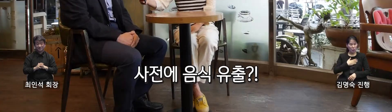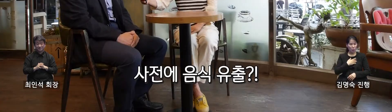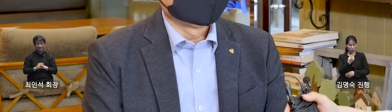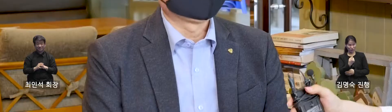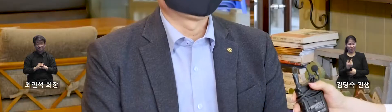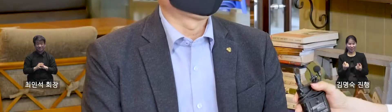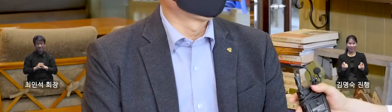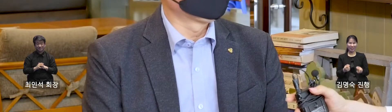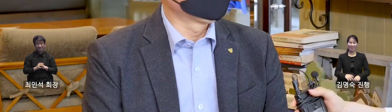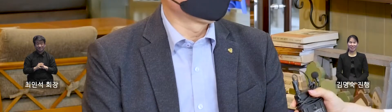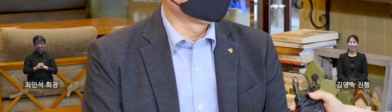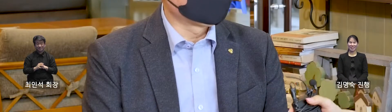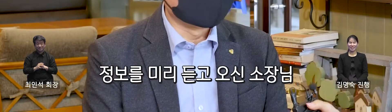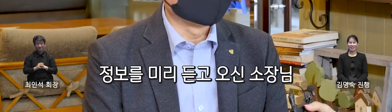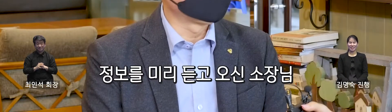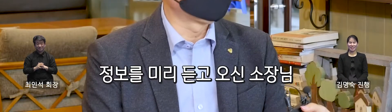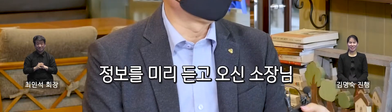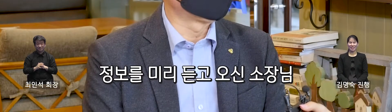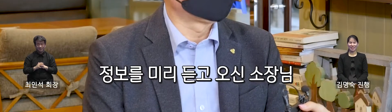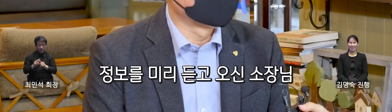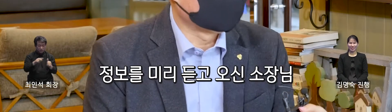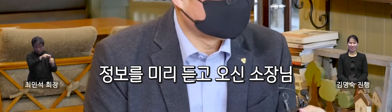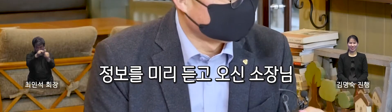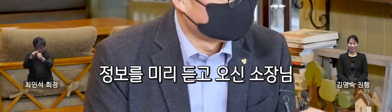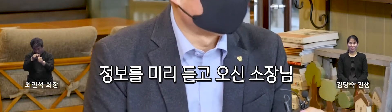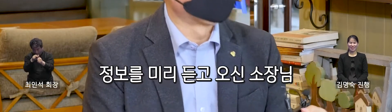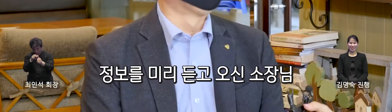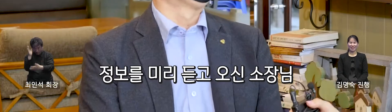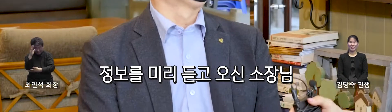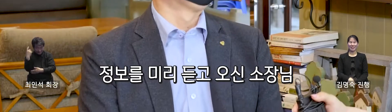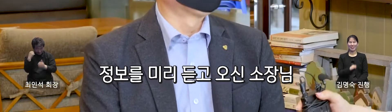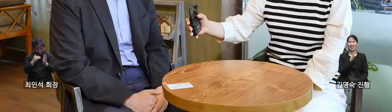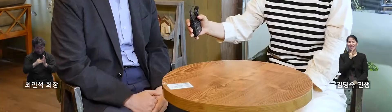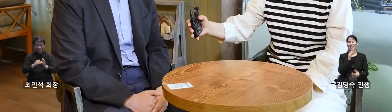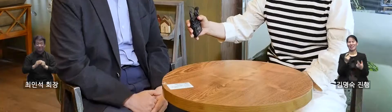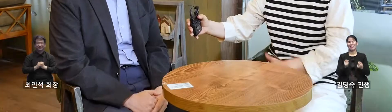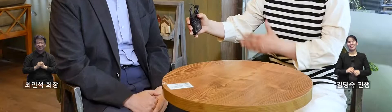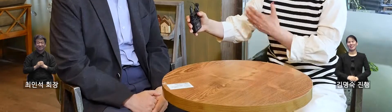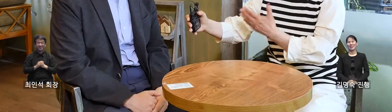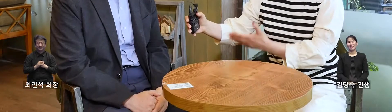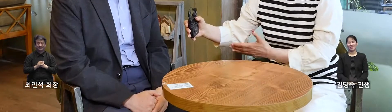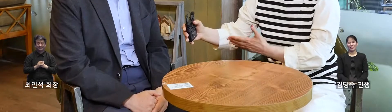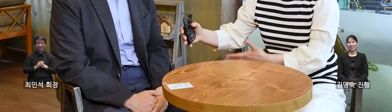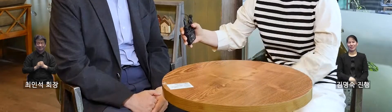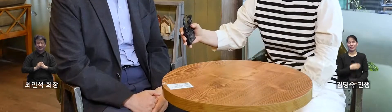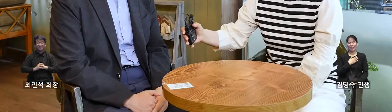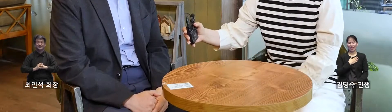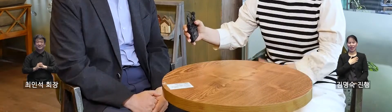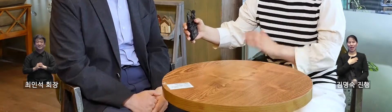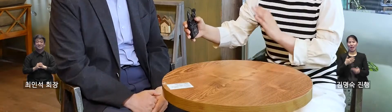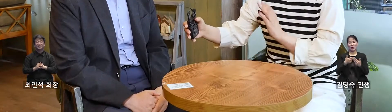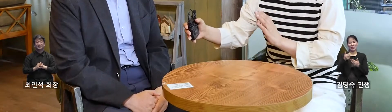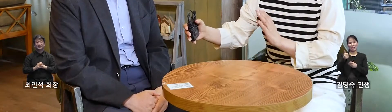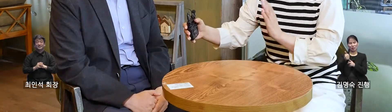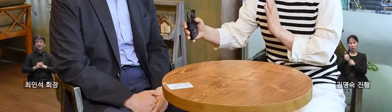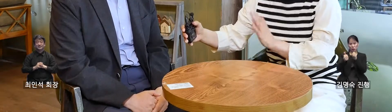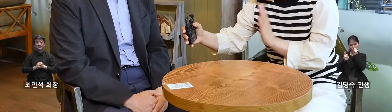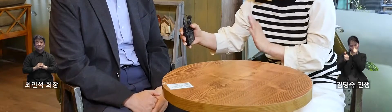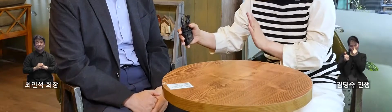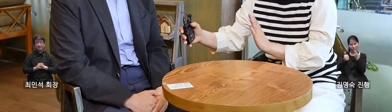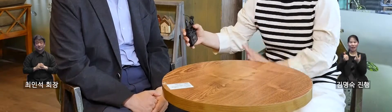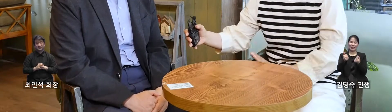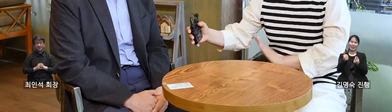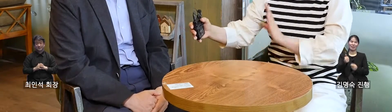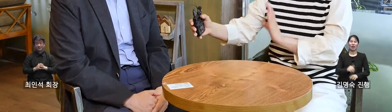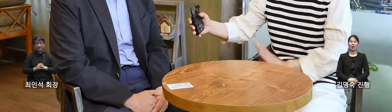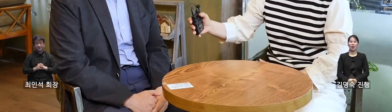오셨나요? 제가 정보를 오늘 네. 들었습니다. 근데 제가 회장님이 좋아하실 것